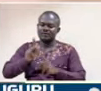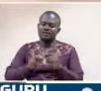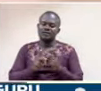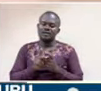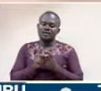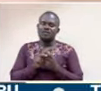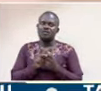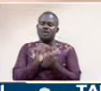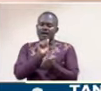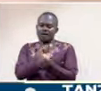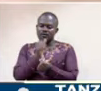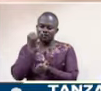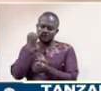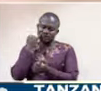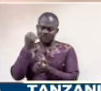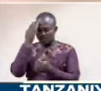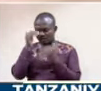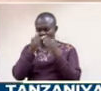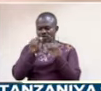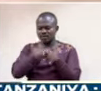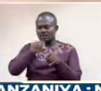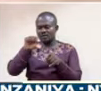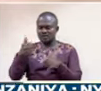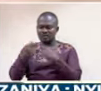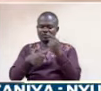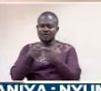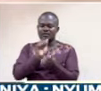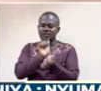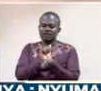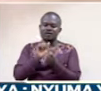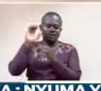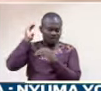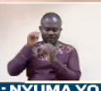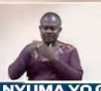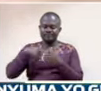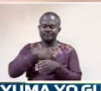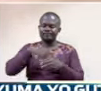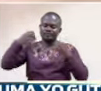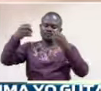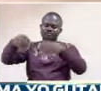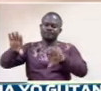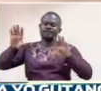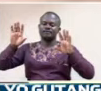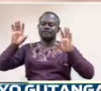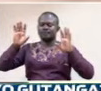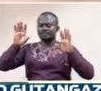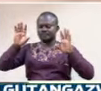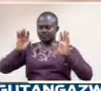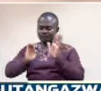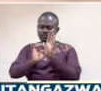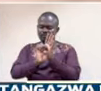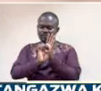bahanwa by'intangarugero kugira ngo n'abandi bagikomeje guhisha amakuru yabo abacu bajugunywe bibabere